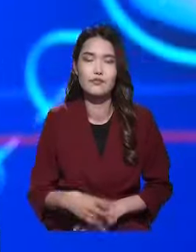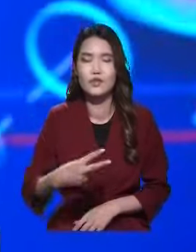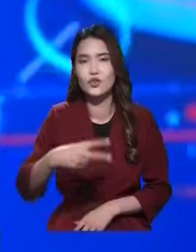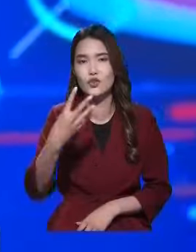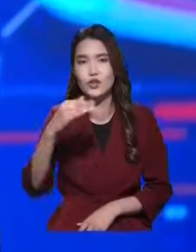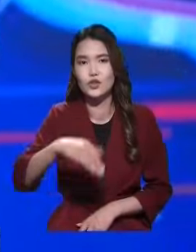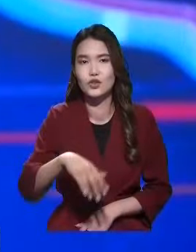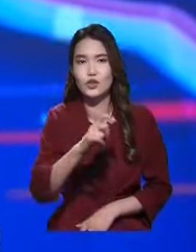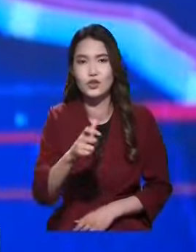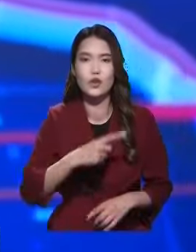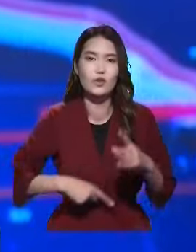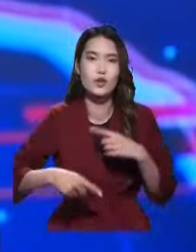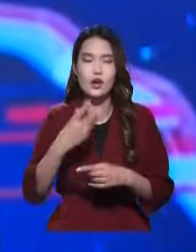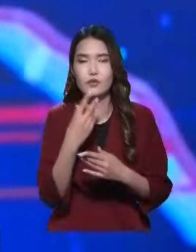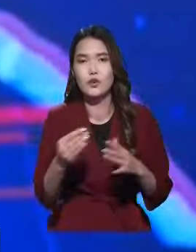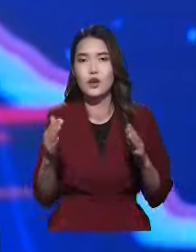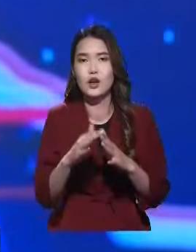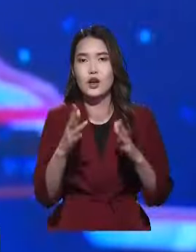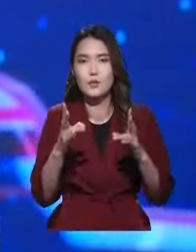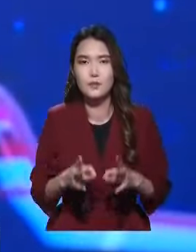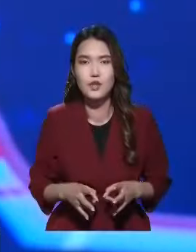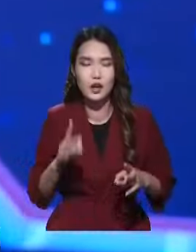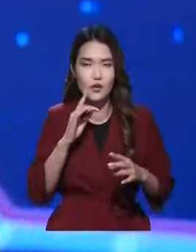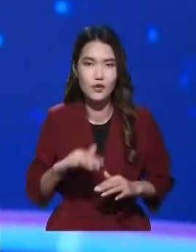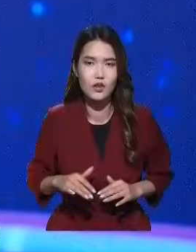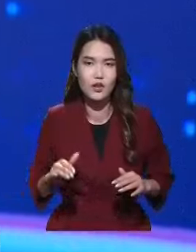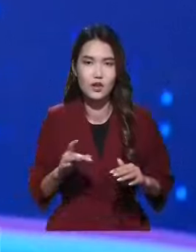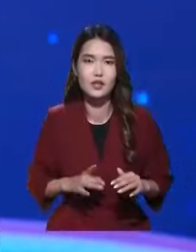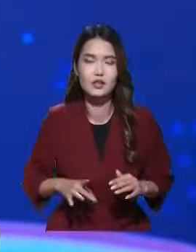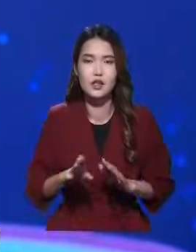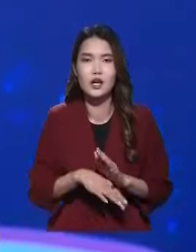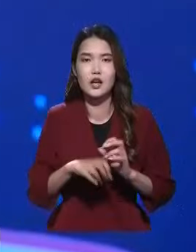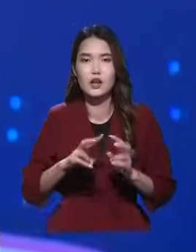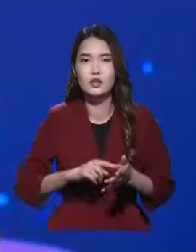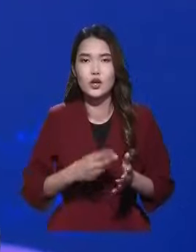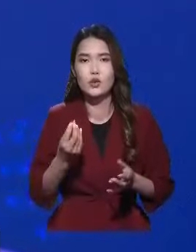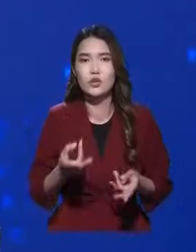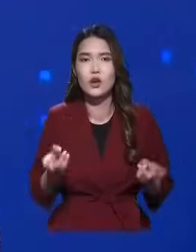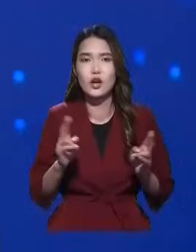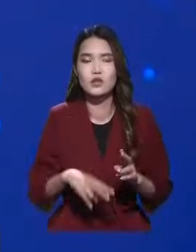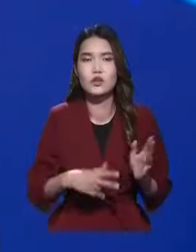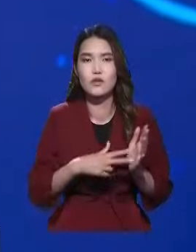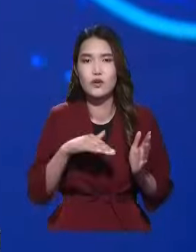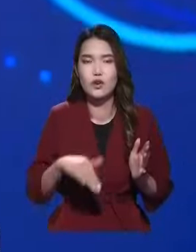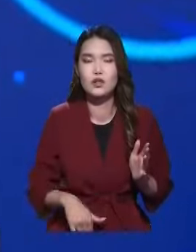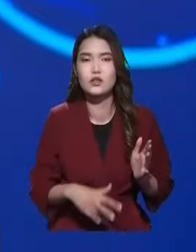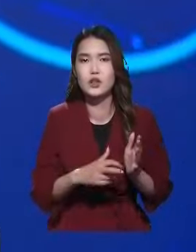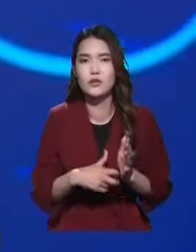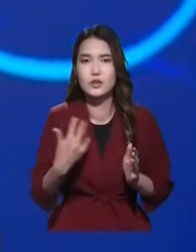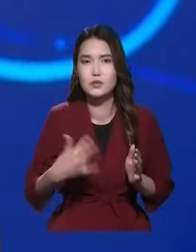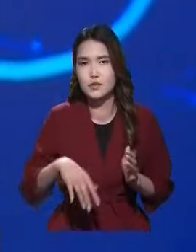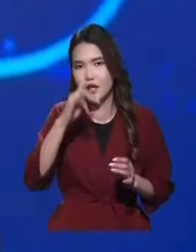24 тысячи человек вернулись в свои дома в пострадавших от паводка регионах. В эвакуапунктах еще остаются